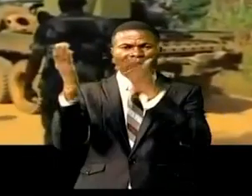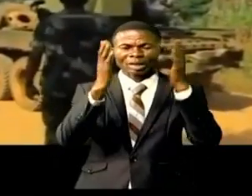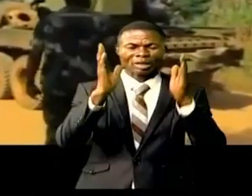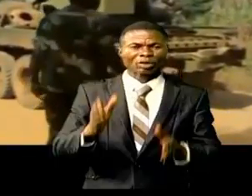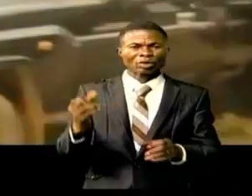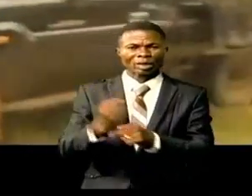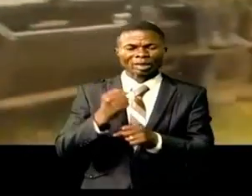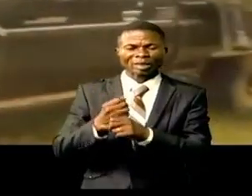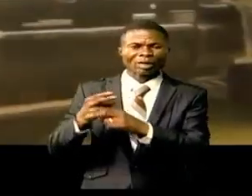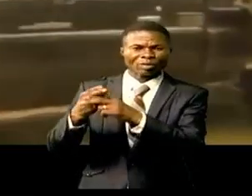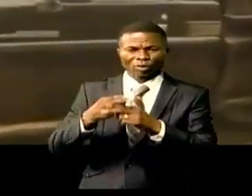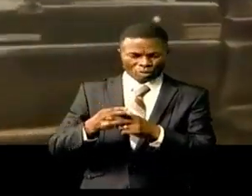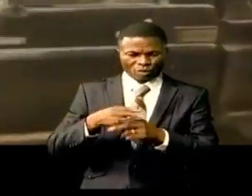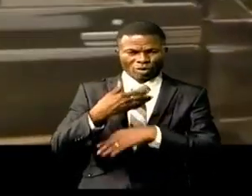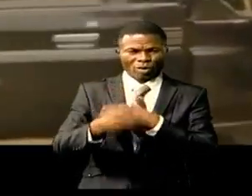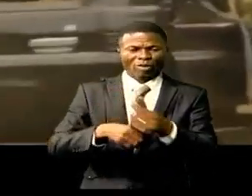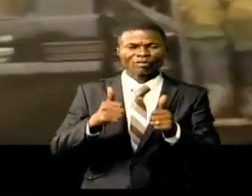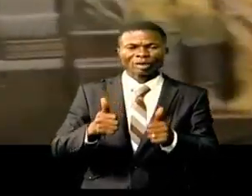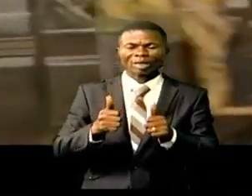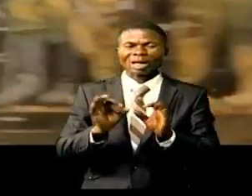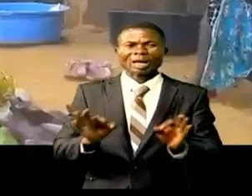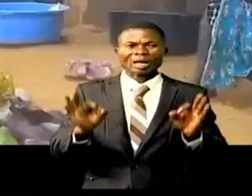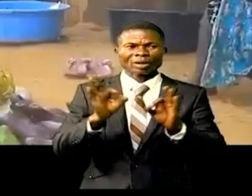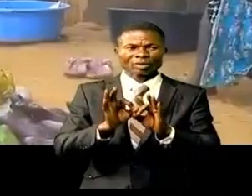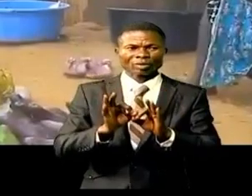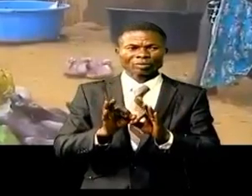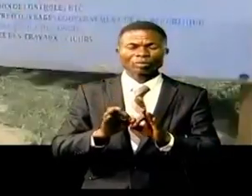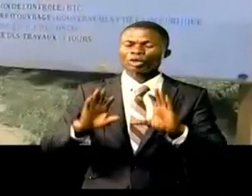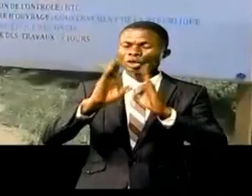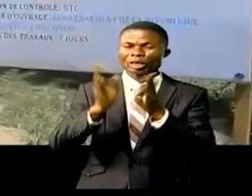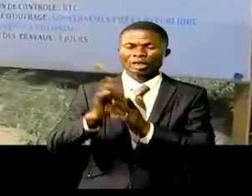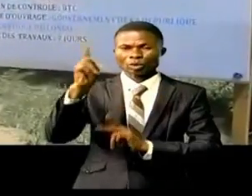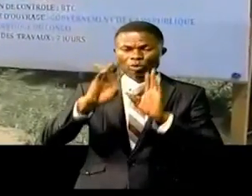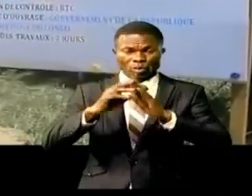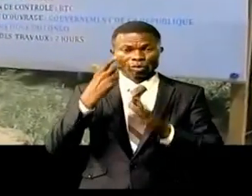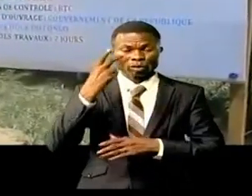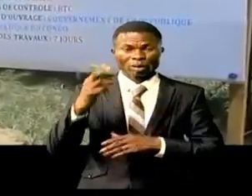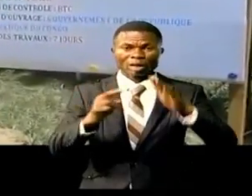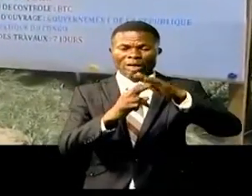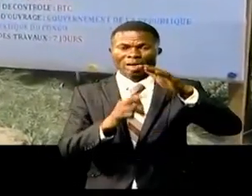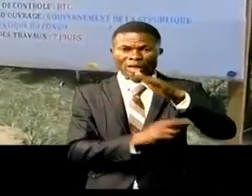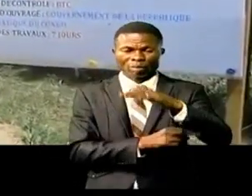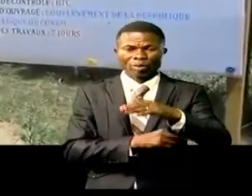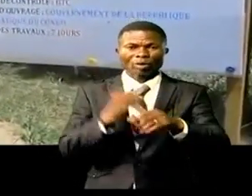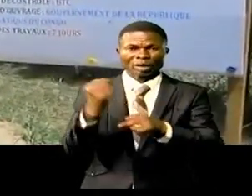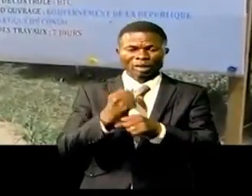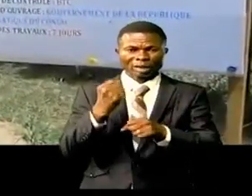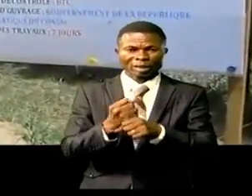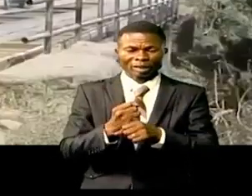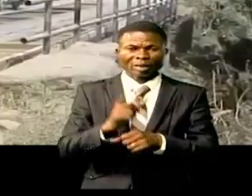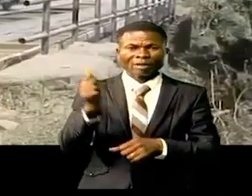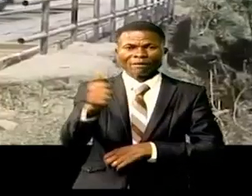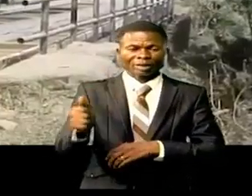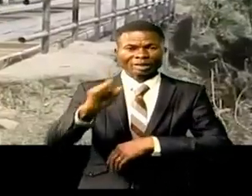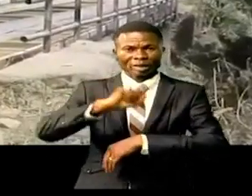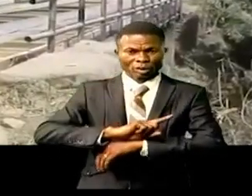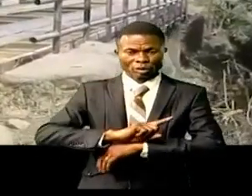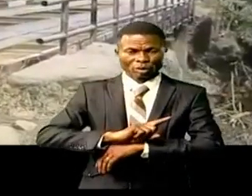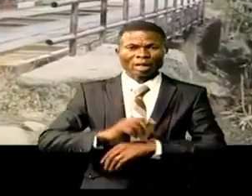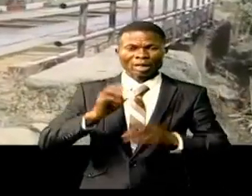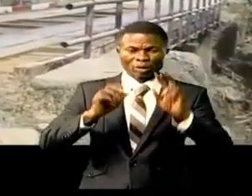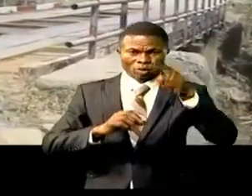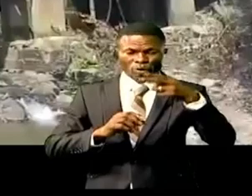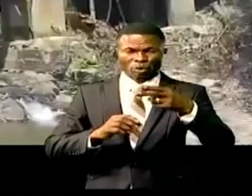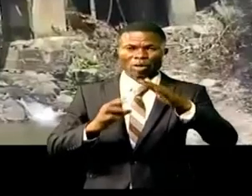opérations sécuritaires sont d'une grande importance aux yeux des populations. Après les ponts Chari où les travaux ont duré 21 jours, c'était le tour des